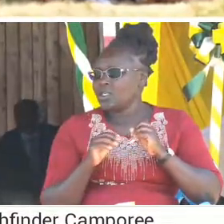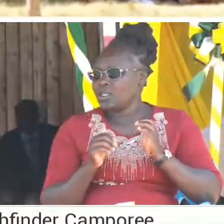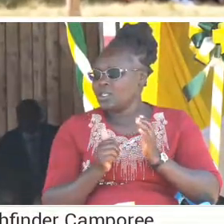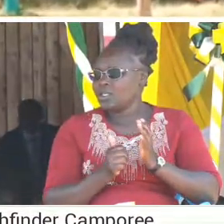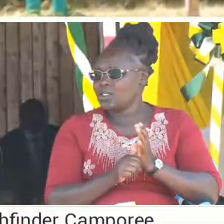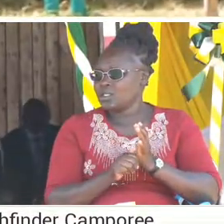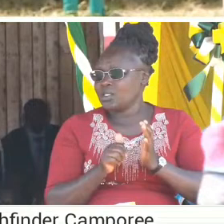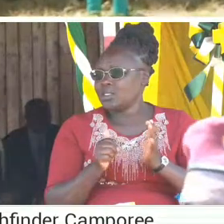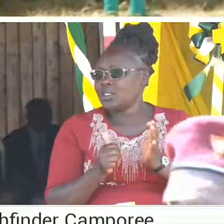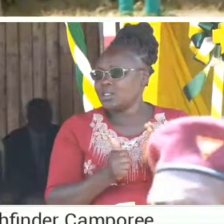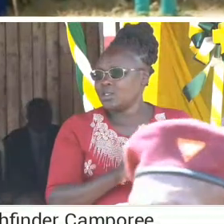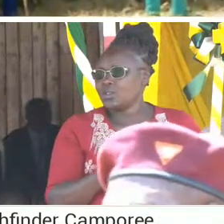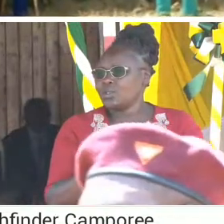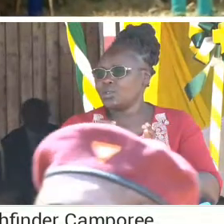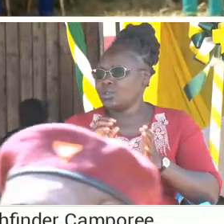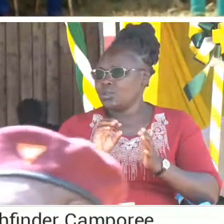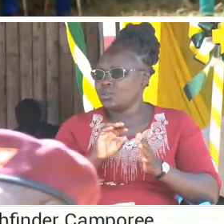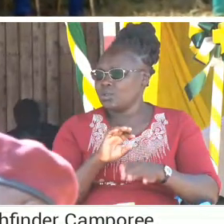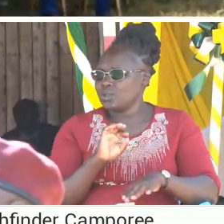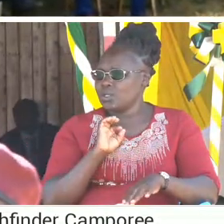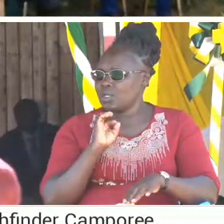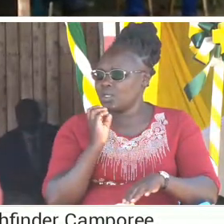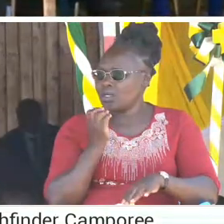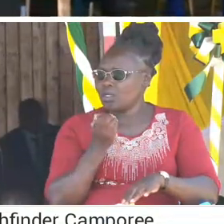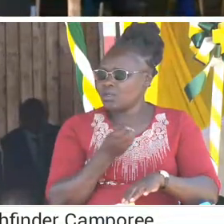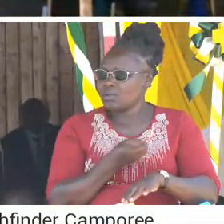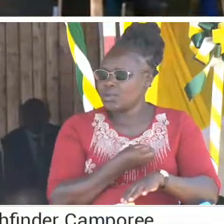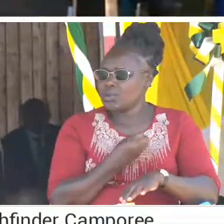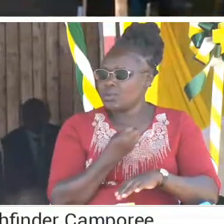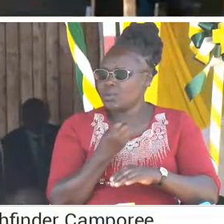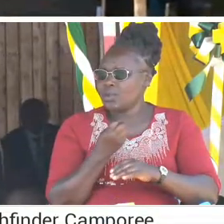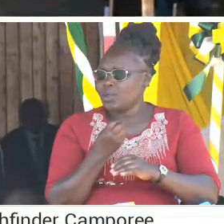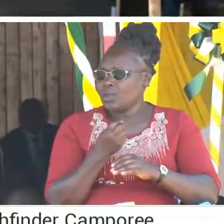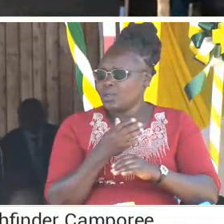shida zetu na